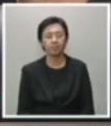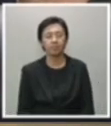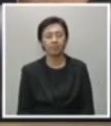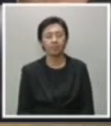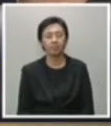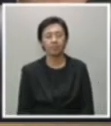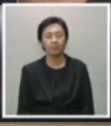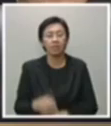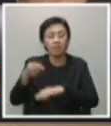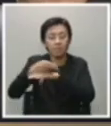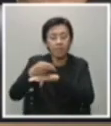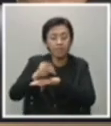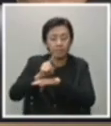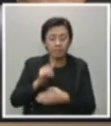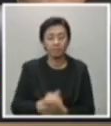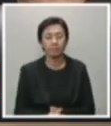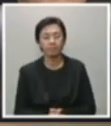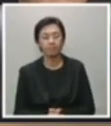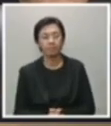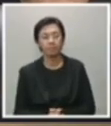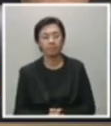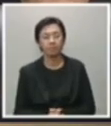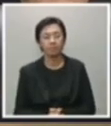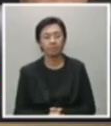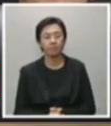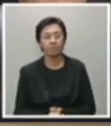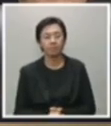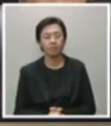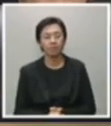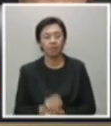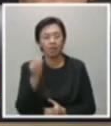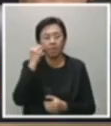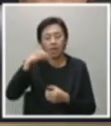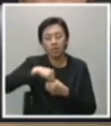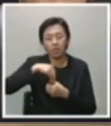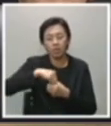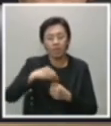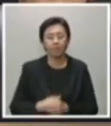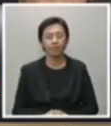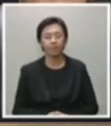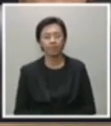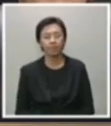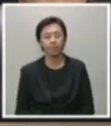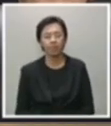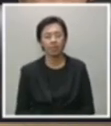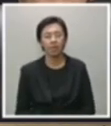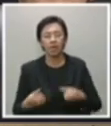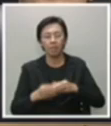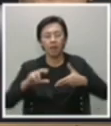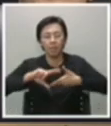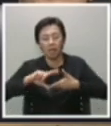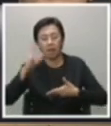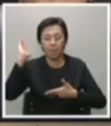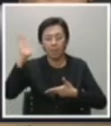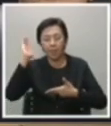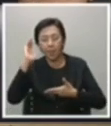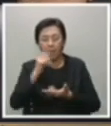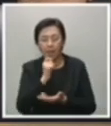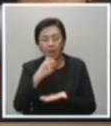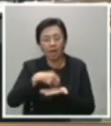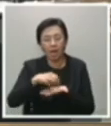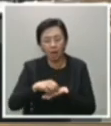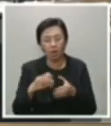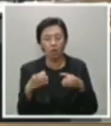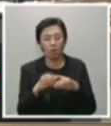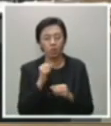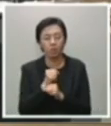เป็นคลิปที่ท่านอยู่ในบ้านแห่งนี้นะครับ รออยู่นะครับนอกจากพลังประชารัฐจะแถลงแล้วเนี่ยผู้สื่อข่าวของเ